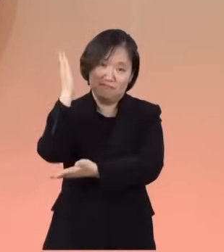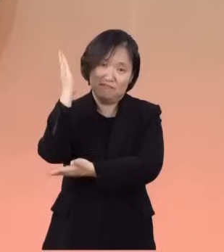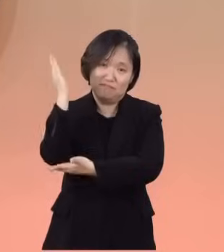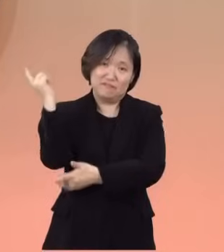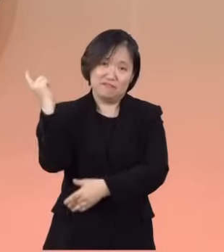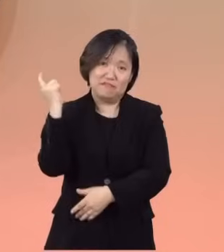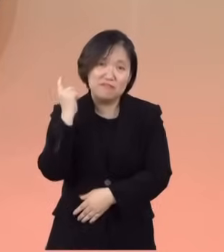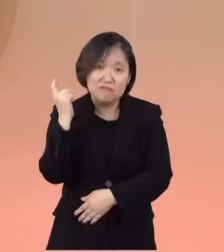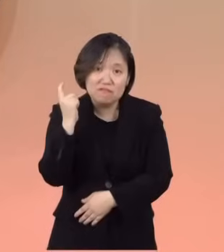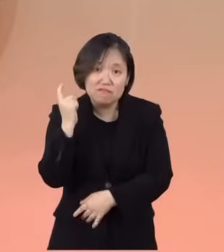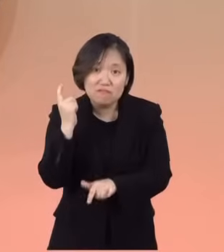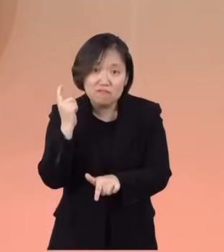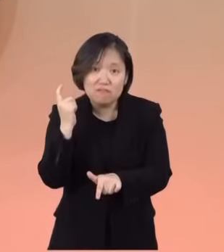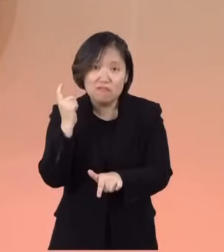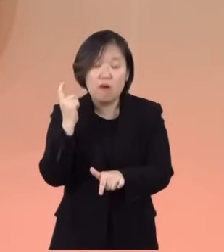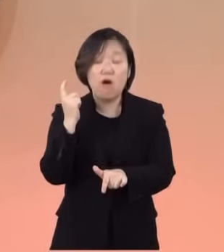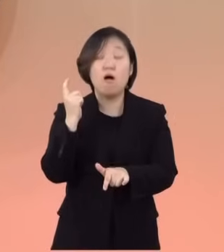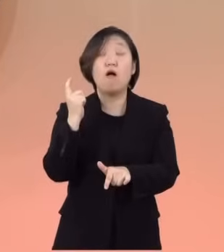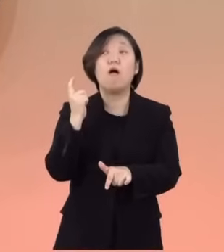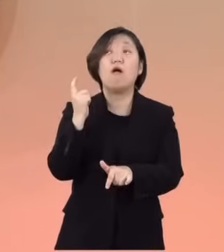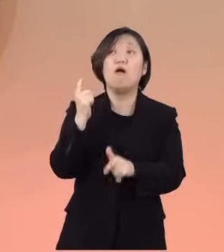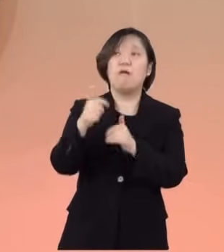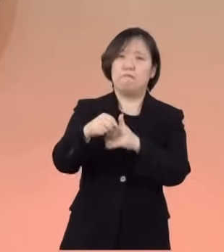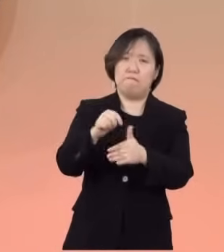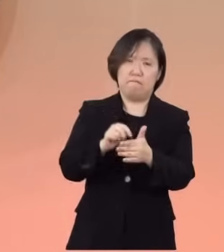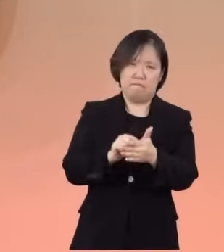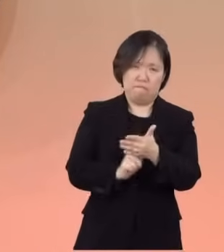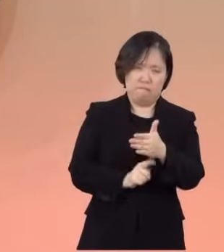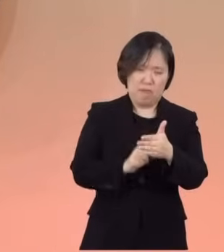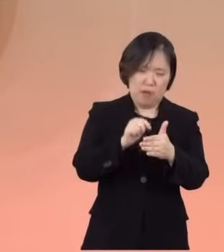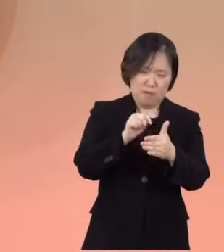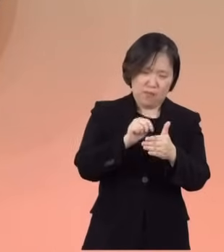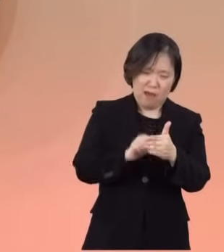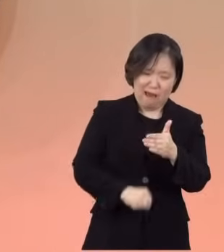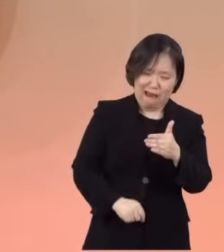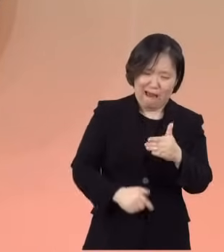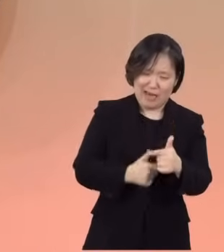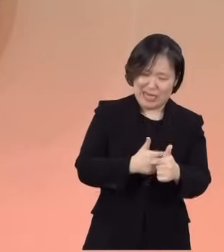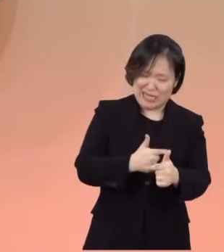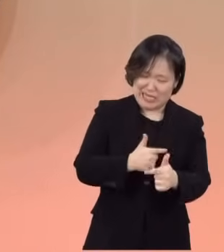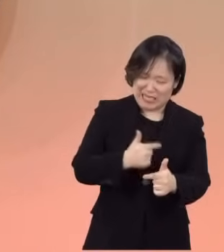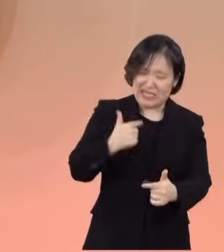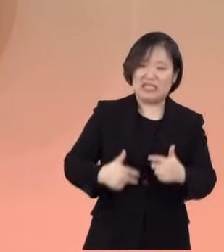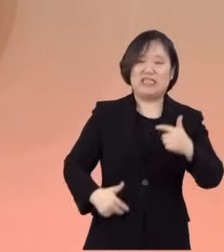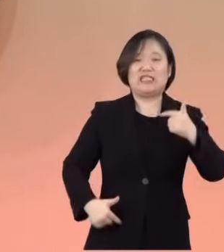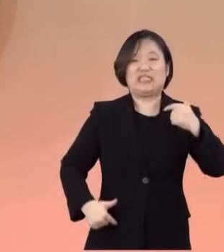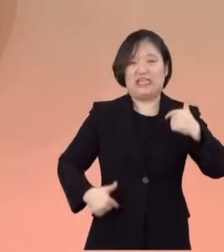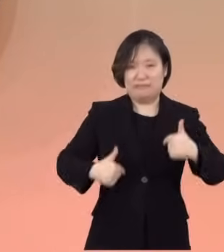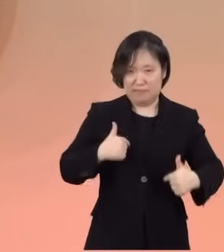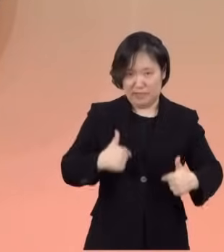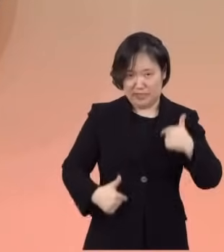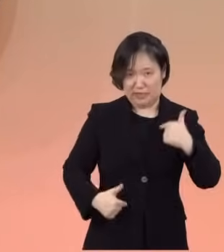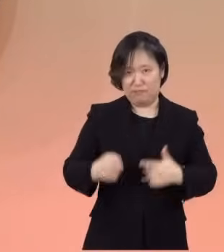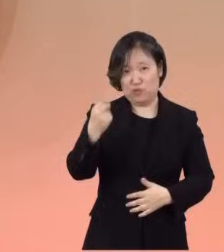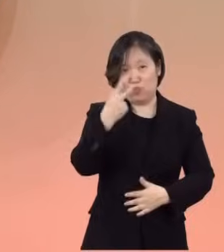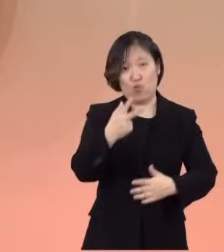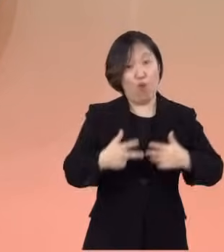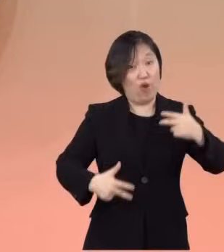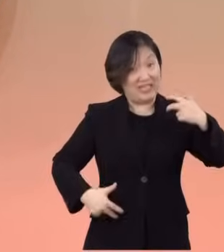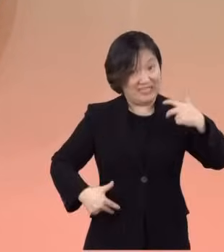법문을 듣고 마음속 깊이 엄청난 기쁨과